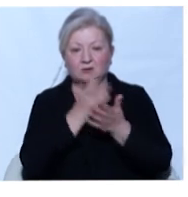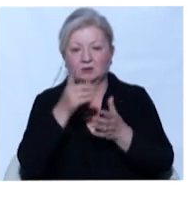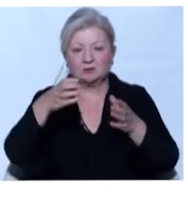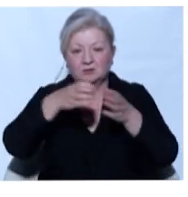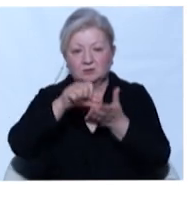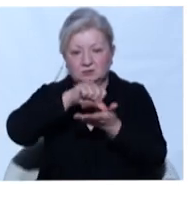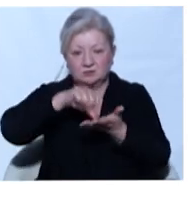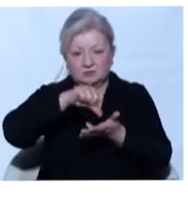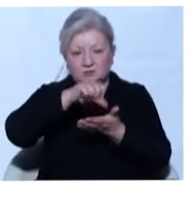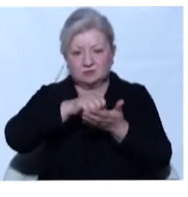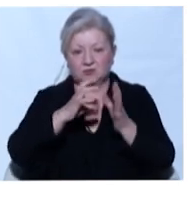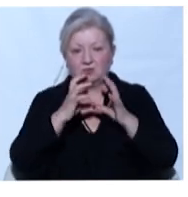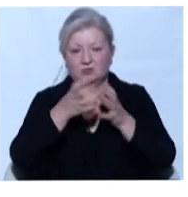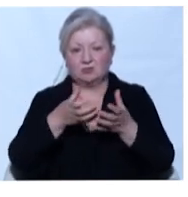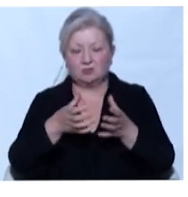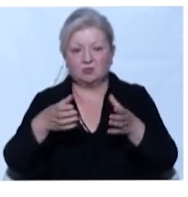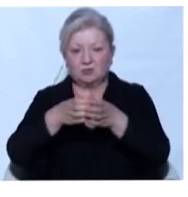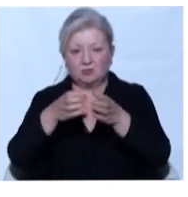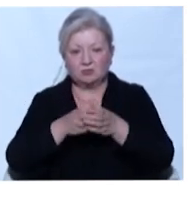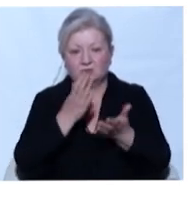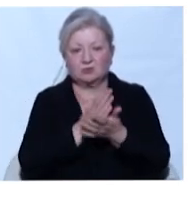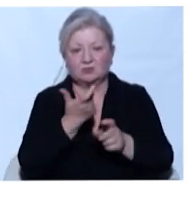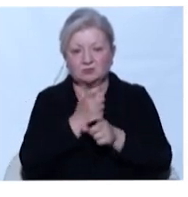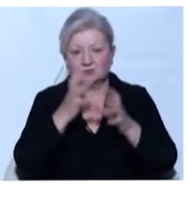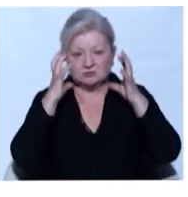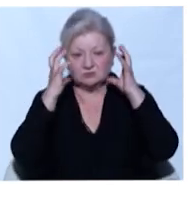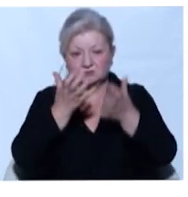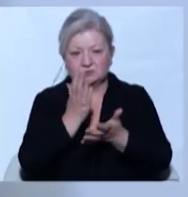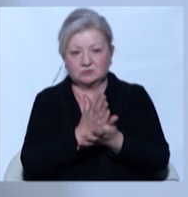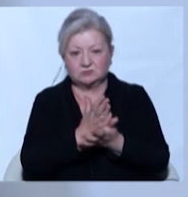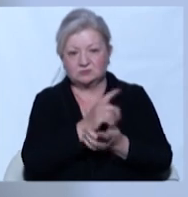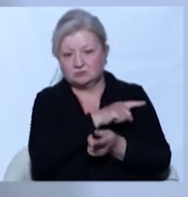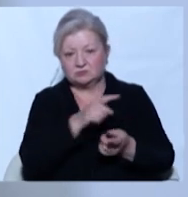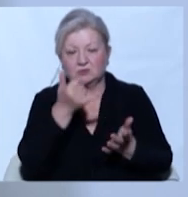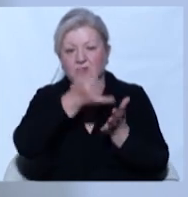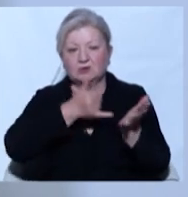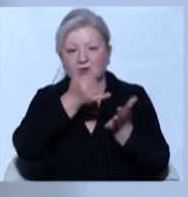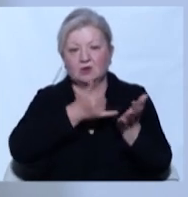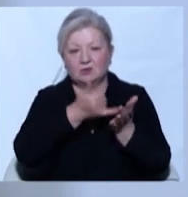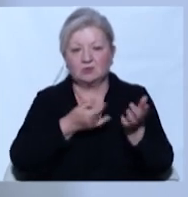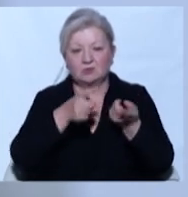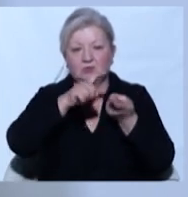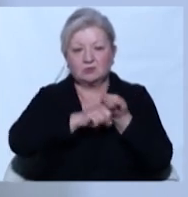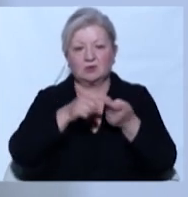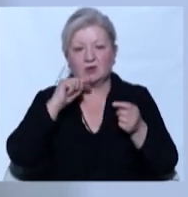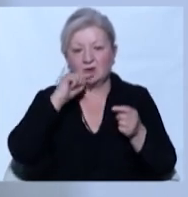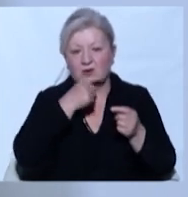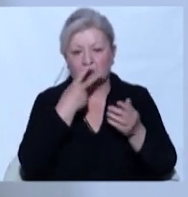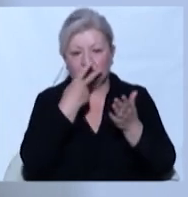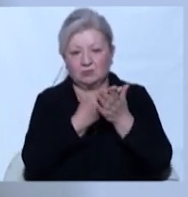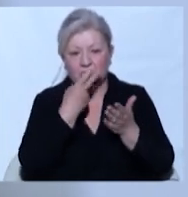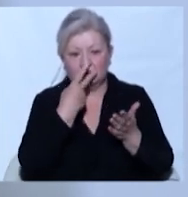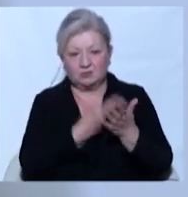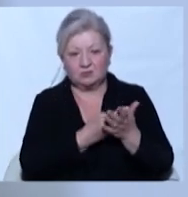ქვეყნების ორგანიზაციის რუკა, რომელიც ძალიან სერიოზულად წარმართობს სოფლიოში ნავთობთან დაკავშირებულ ეკონომიკურ მაჩვენებლებს და მათ